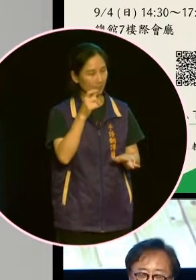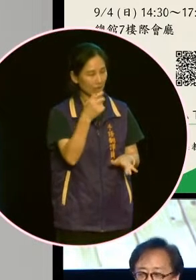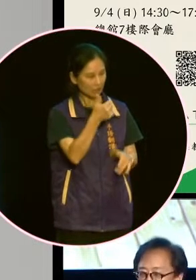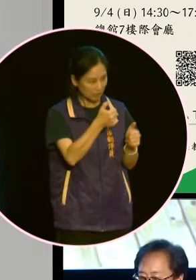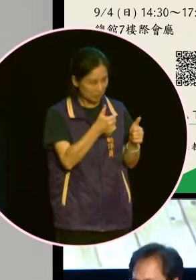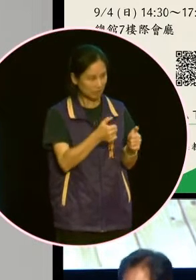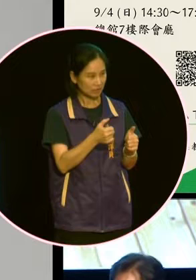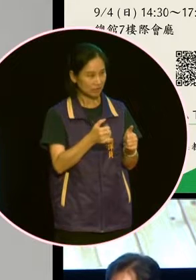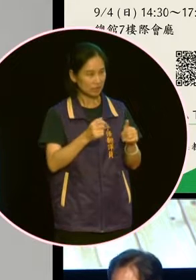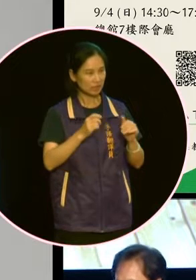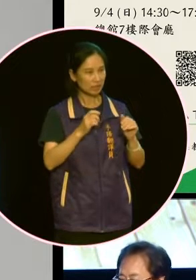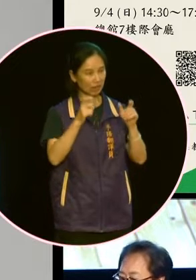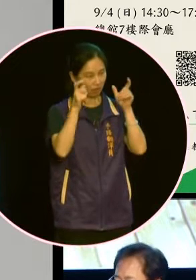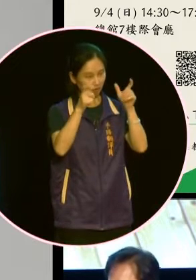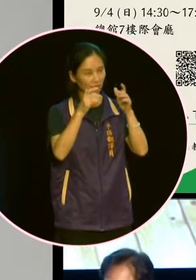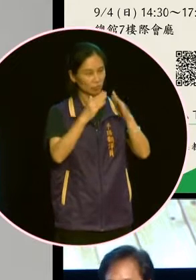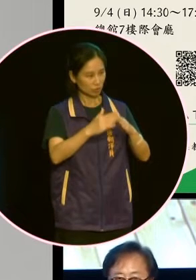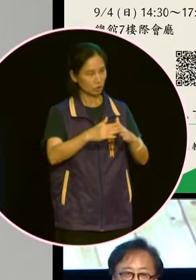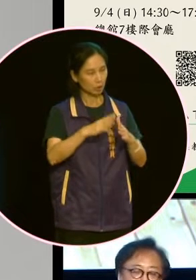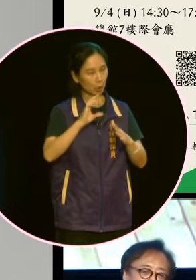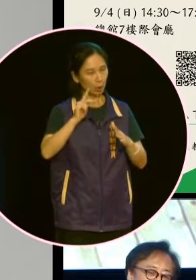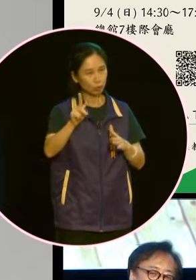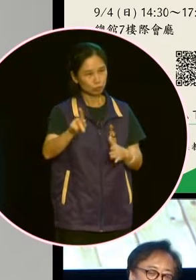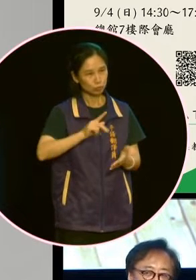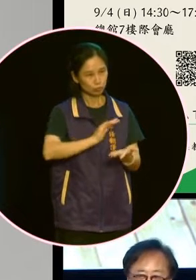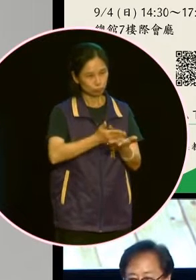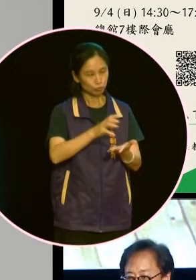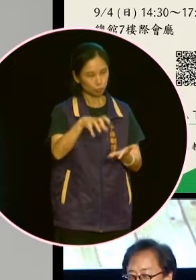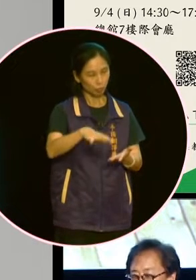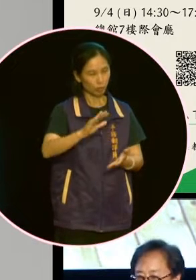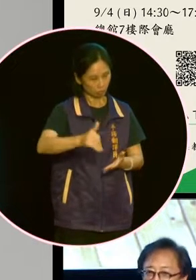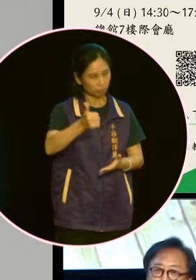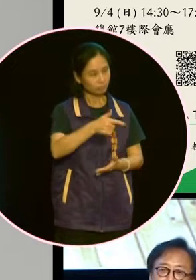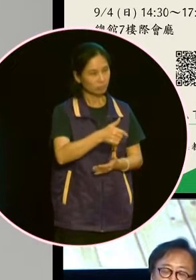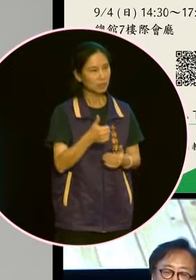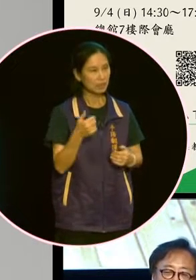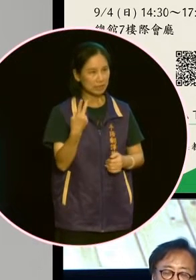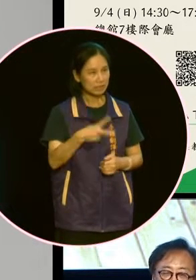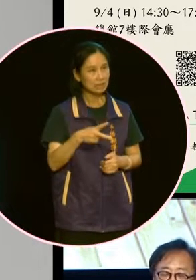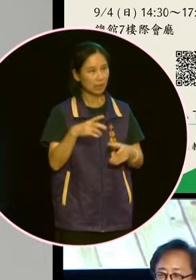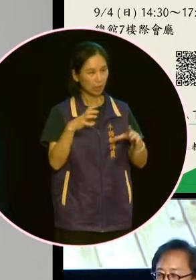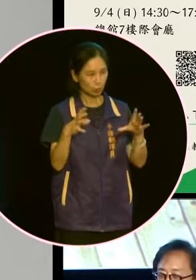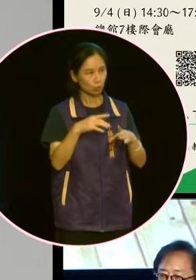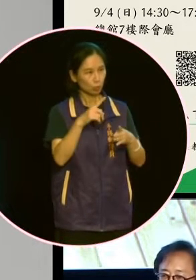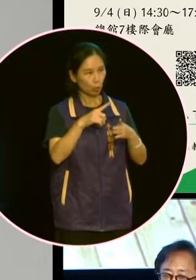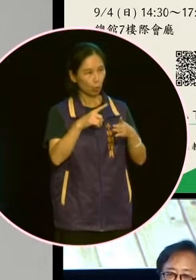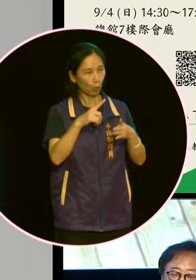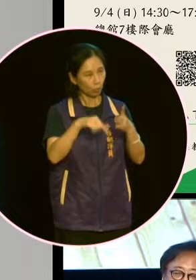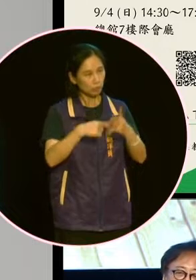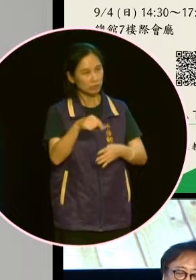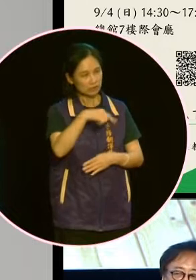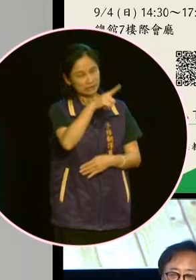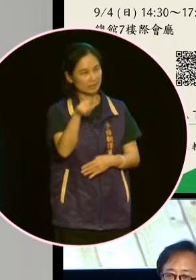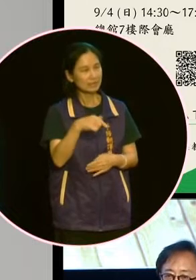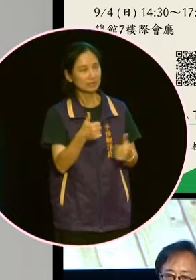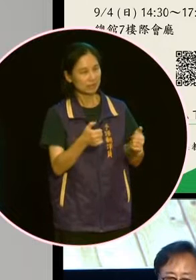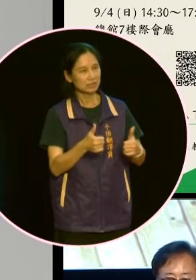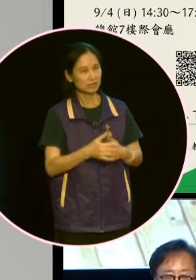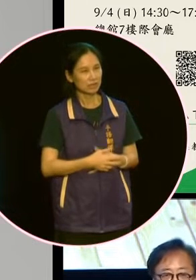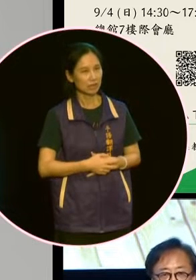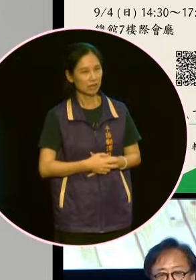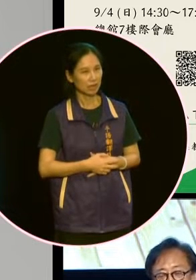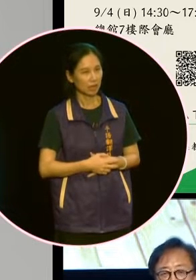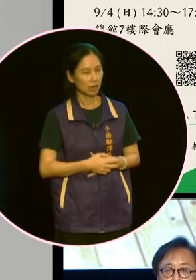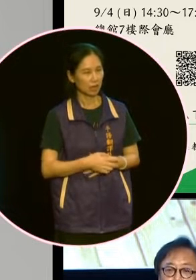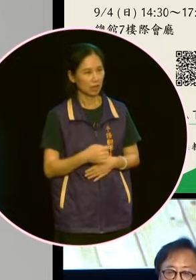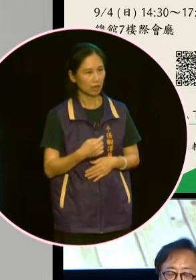馆的林馆长，非常感谢这些图书馆的朋友同仁。因为对我来之